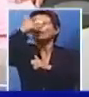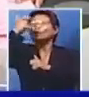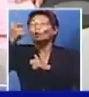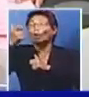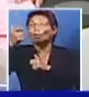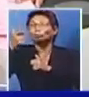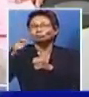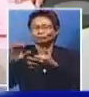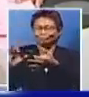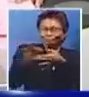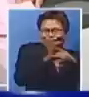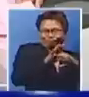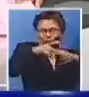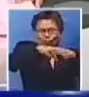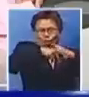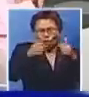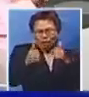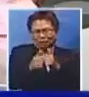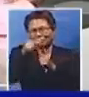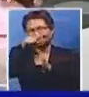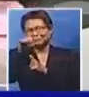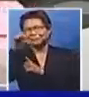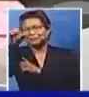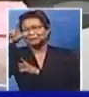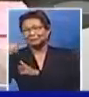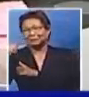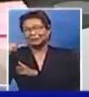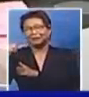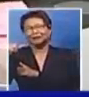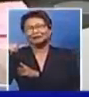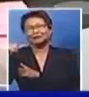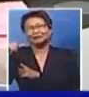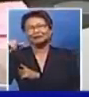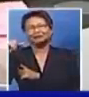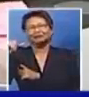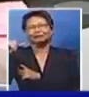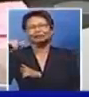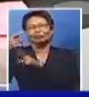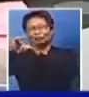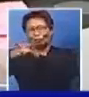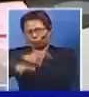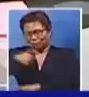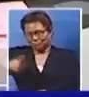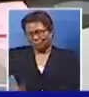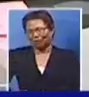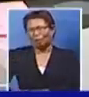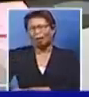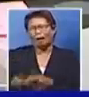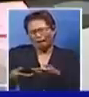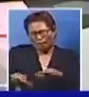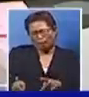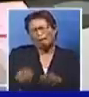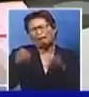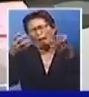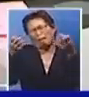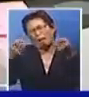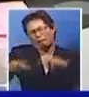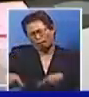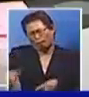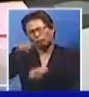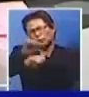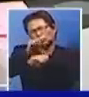strategik yang terjalin antara Proton Holdings Berhad dan Zijiang Jili Holding Group Jili menerusi ribuan peluang pekerjaan dan perniagaan